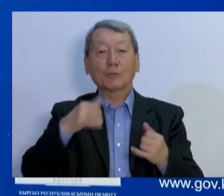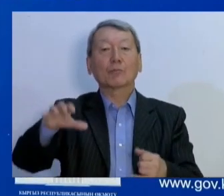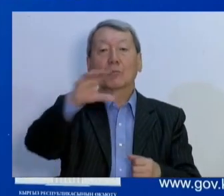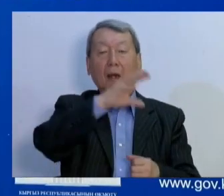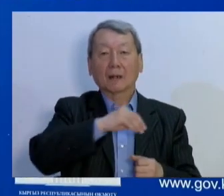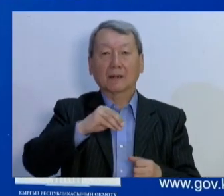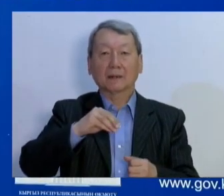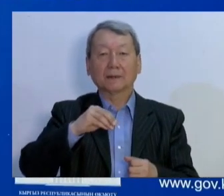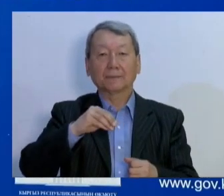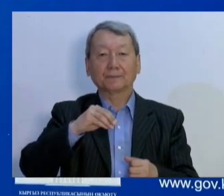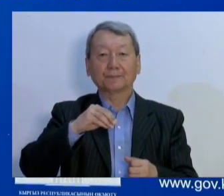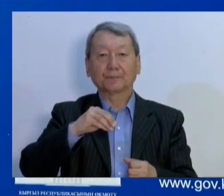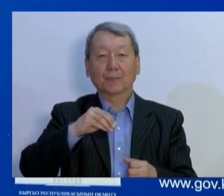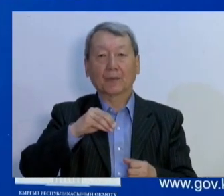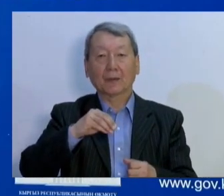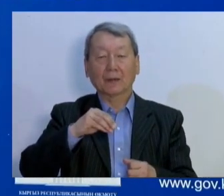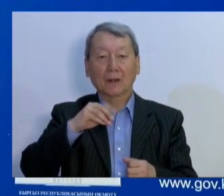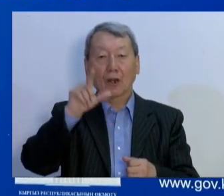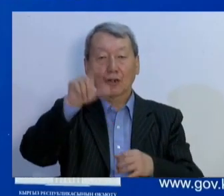Бүт жанакындай